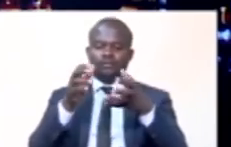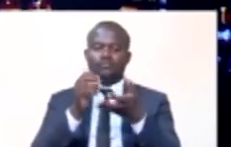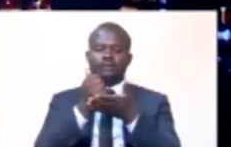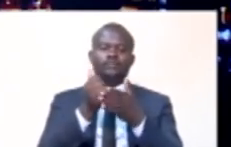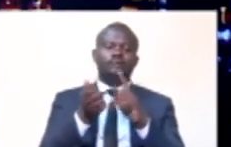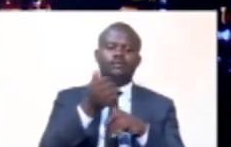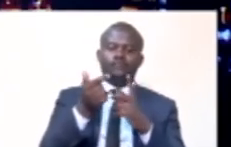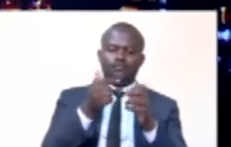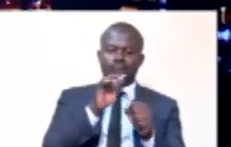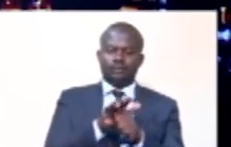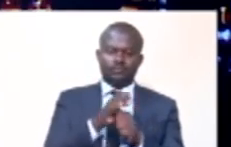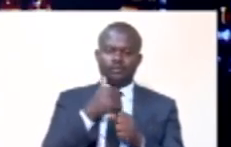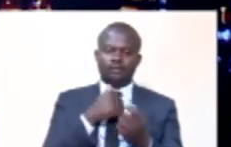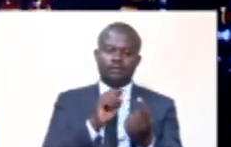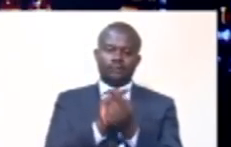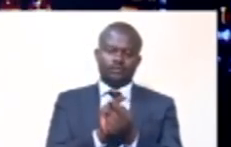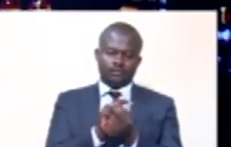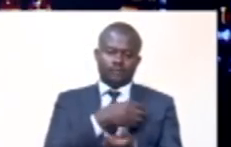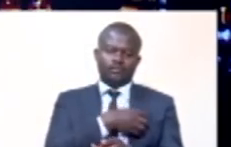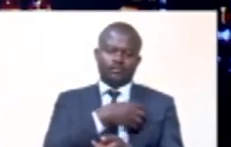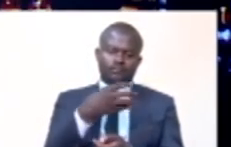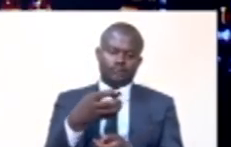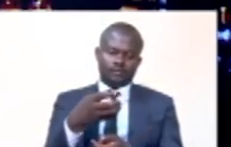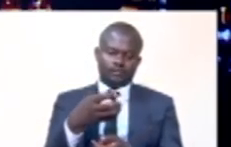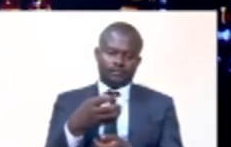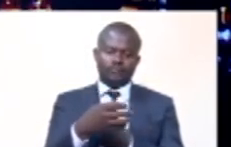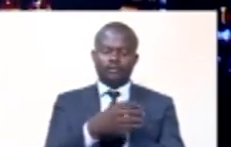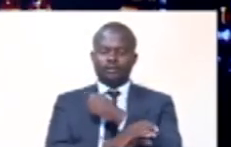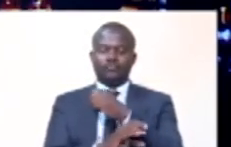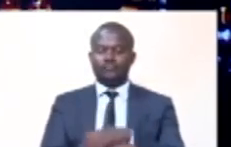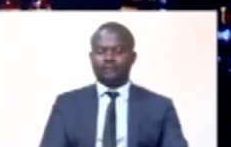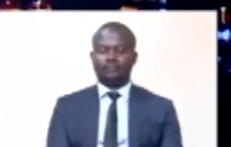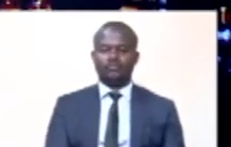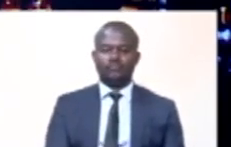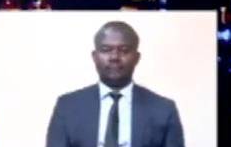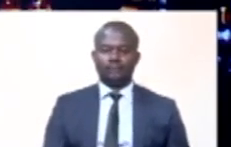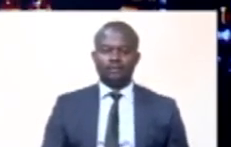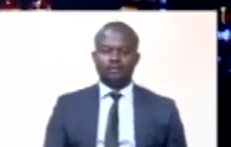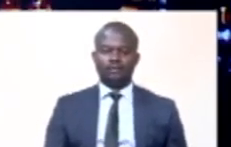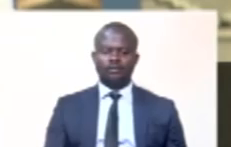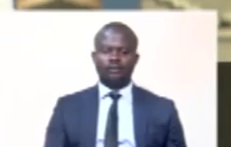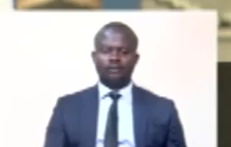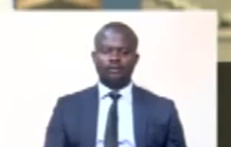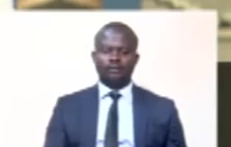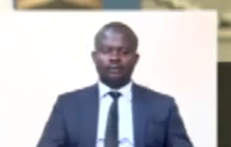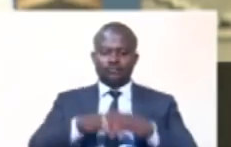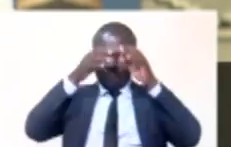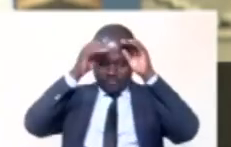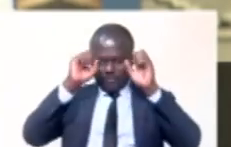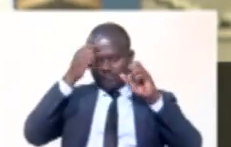kuri benshi bafite aho bahuriye n'ubukungu bw'igihugu. Jean Claude Mtuyezo yateguriye inkuru irambuye. Perezida wa Repubulika Paul